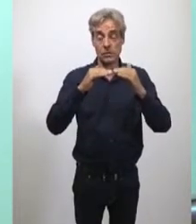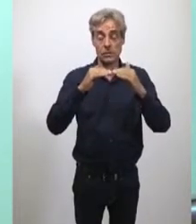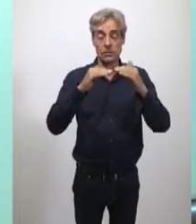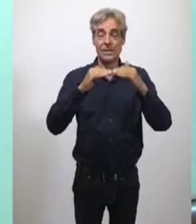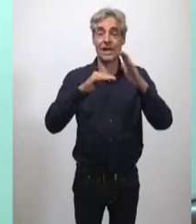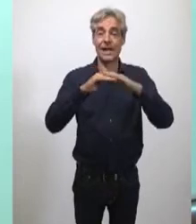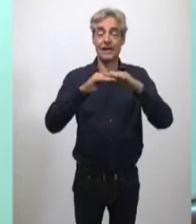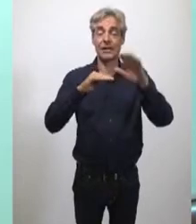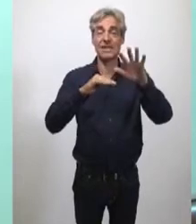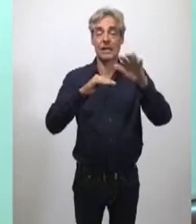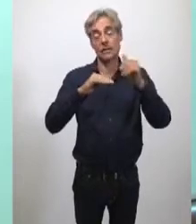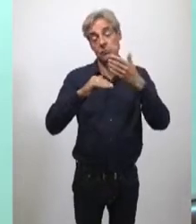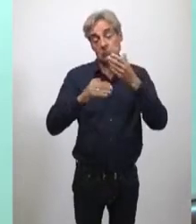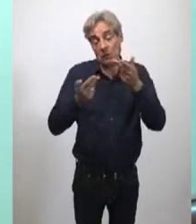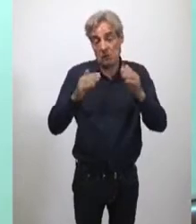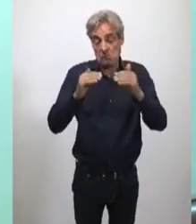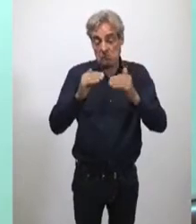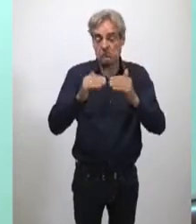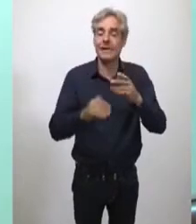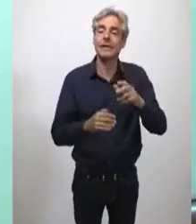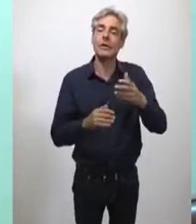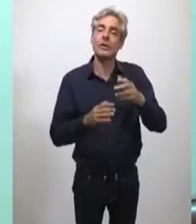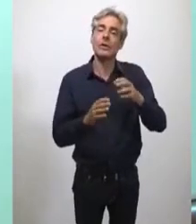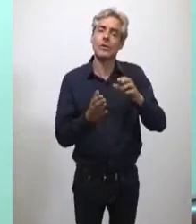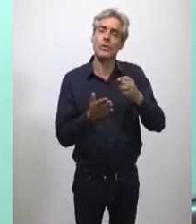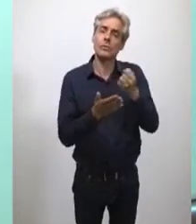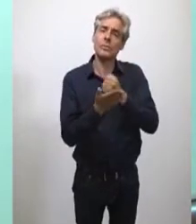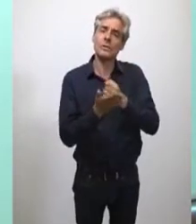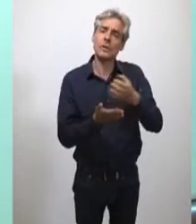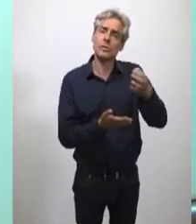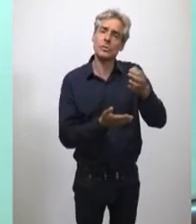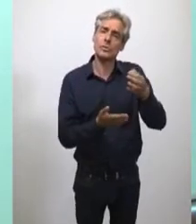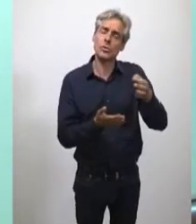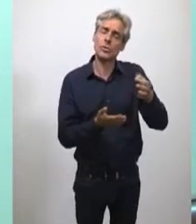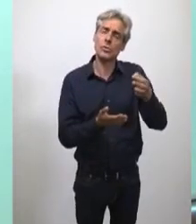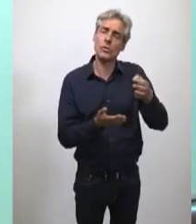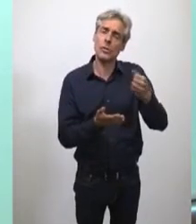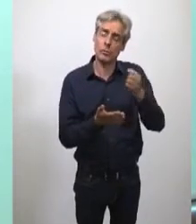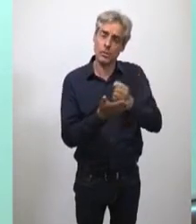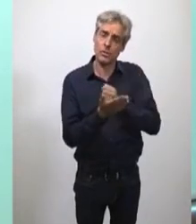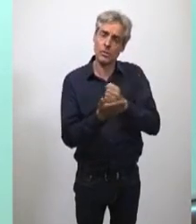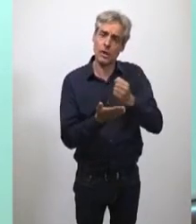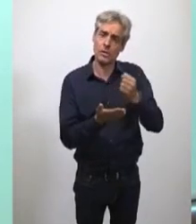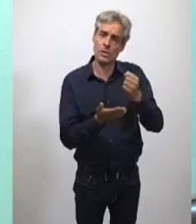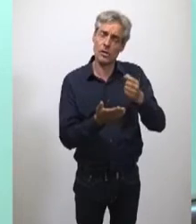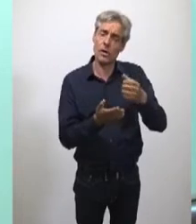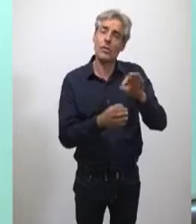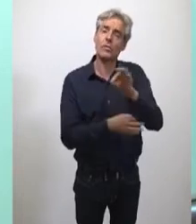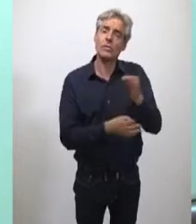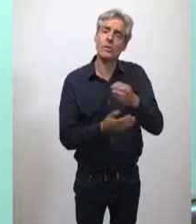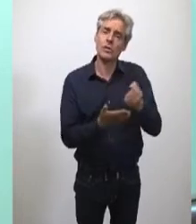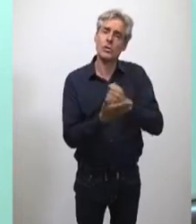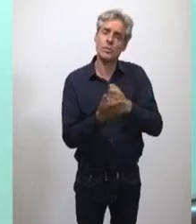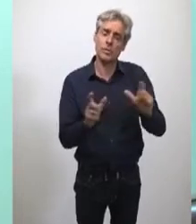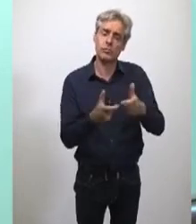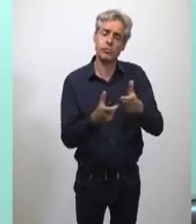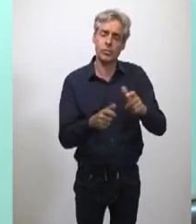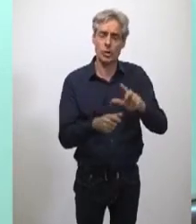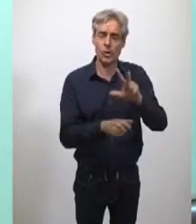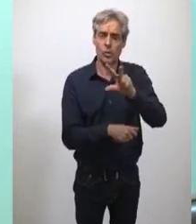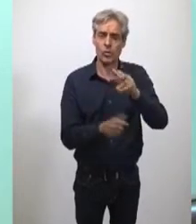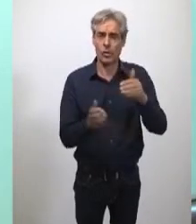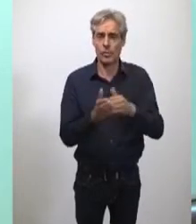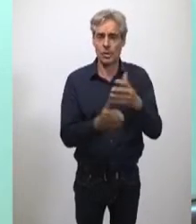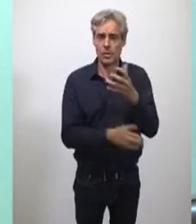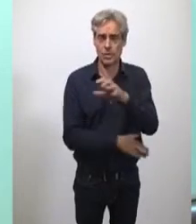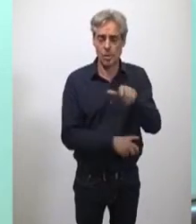est à 5. Le taux de dépistage automatique, le taux de dépistage augmente. Après près de 3100